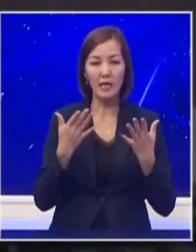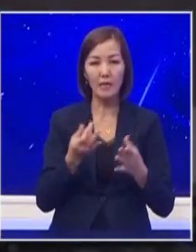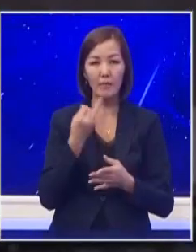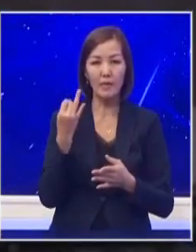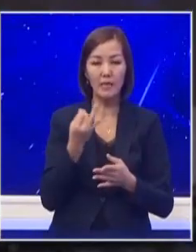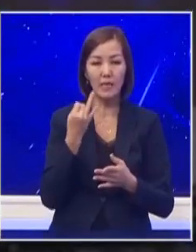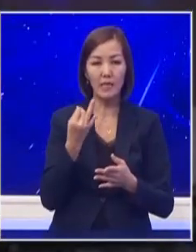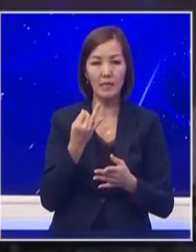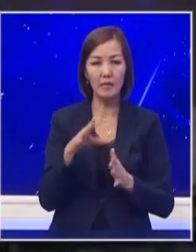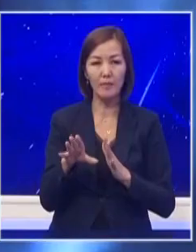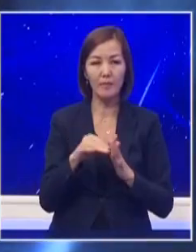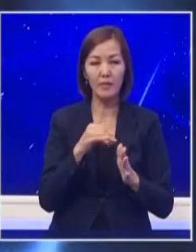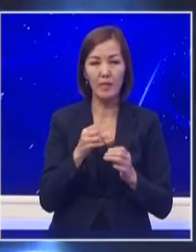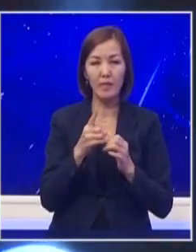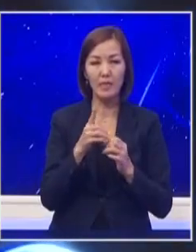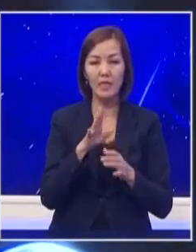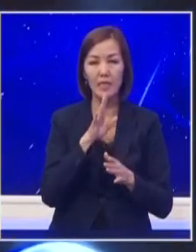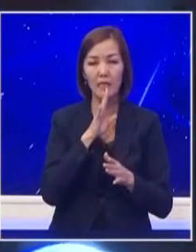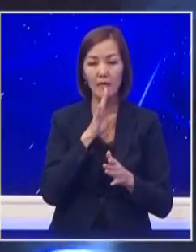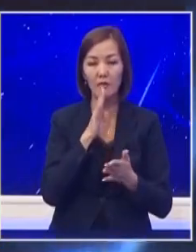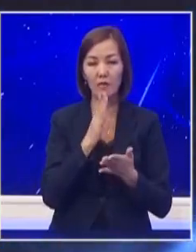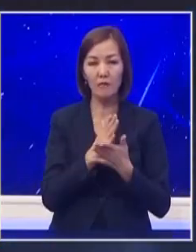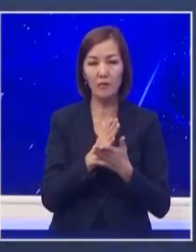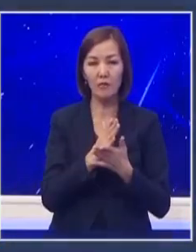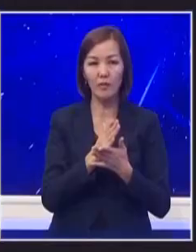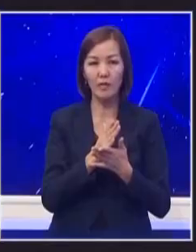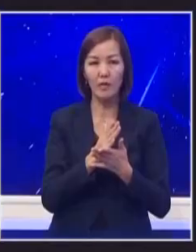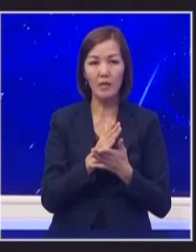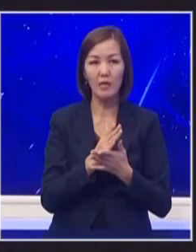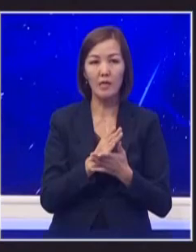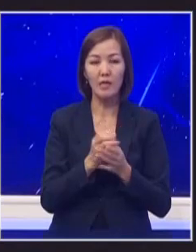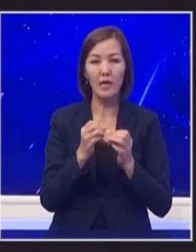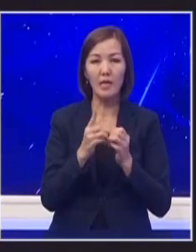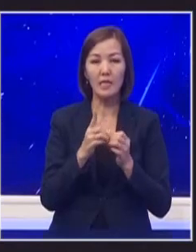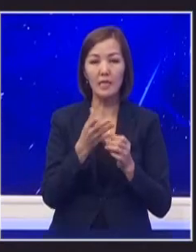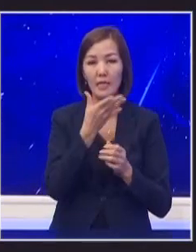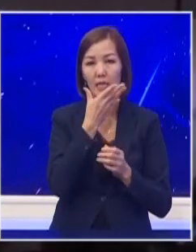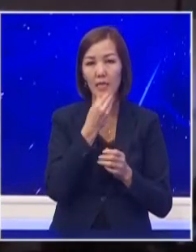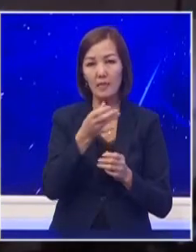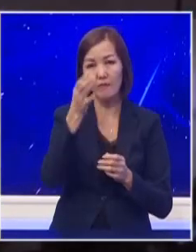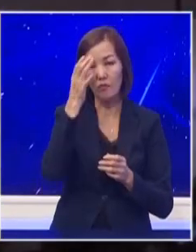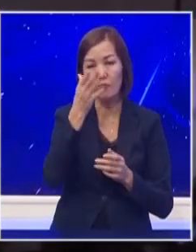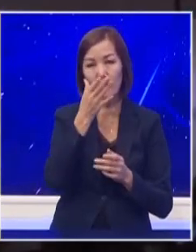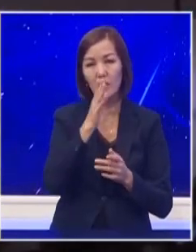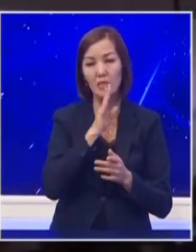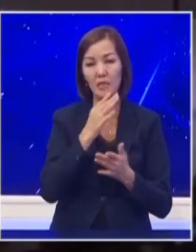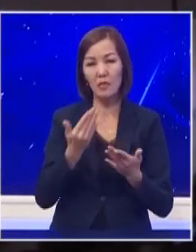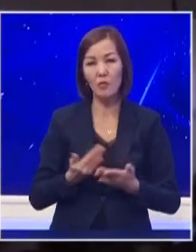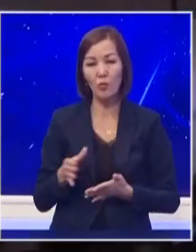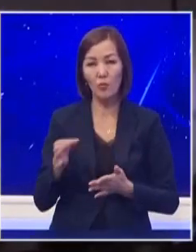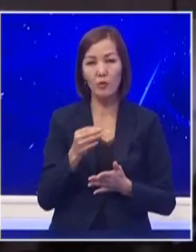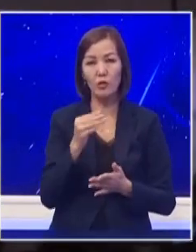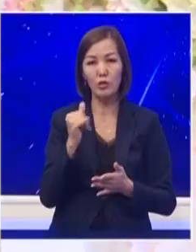участниц отобранных на кастинге финал вышли самые достойные 11 очаровательных умных и красивых жительниц